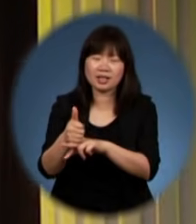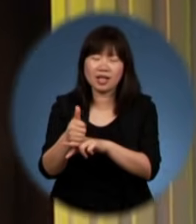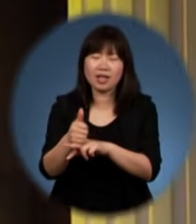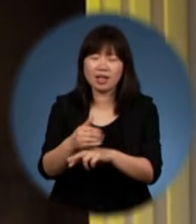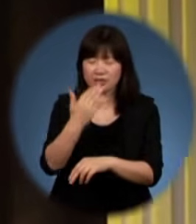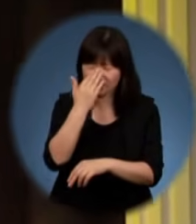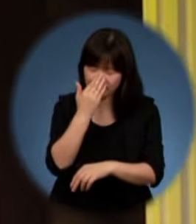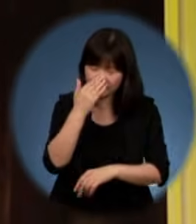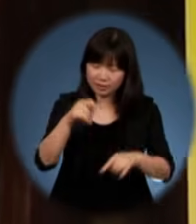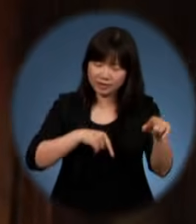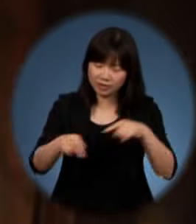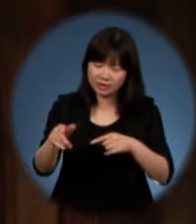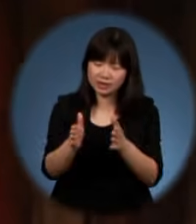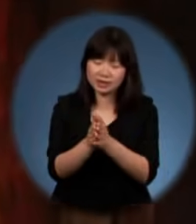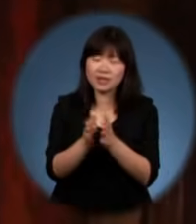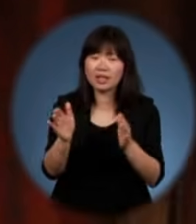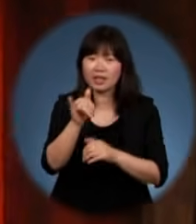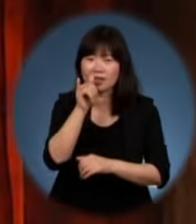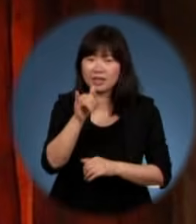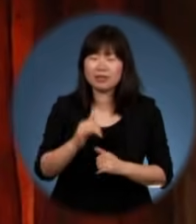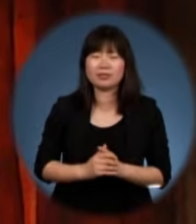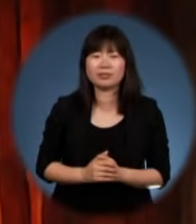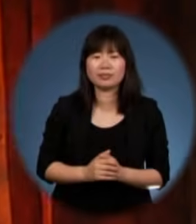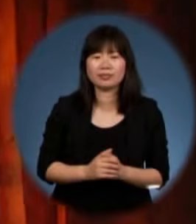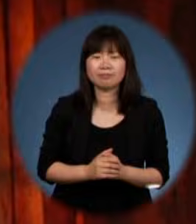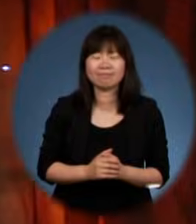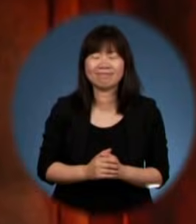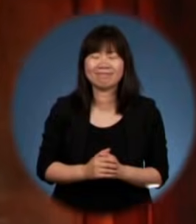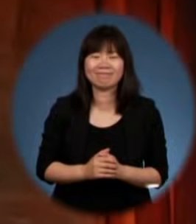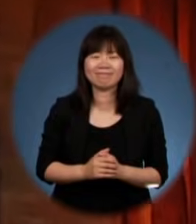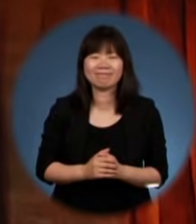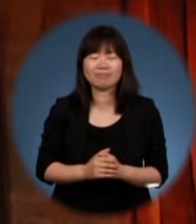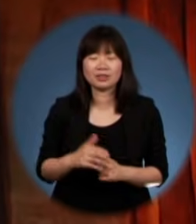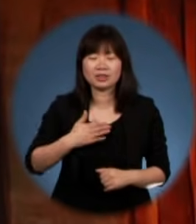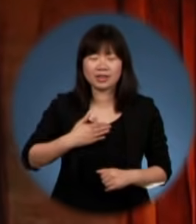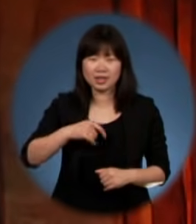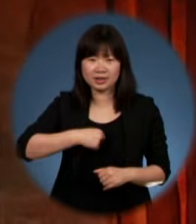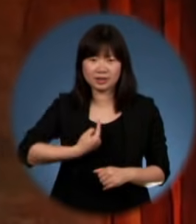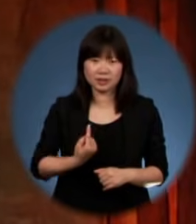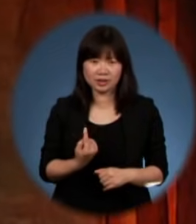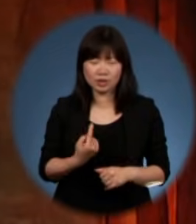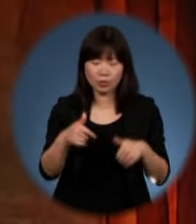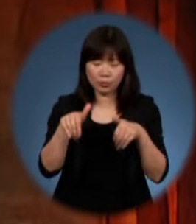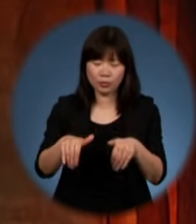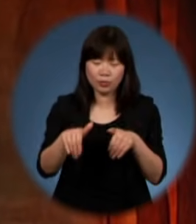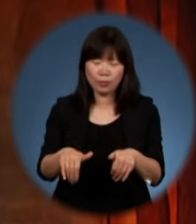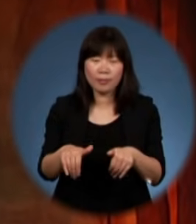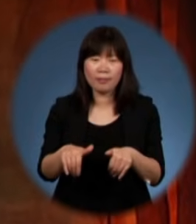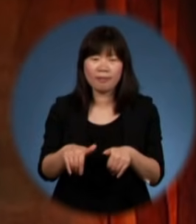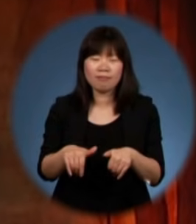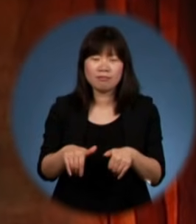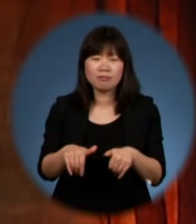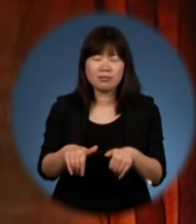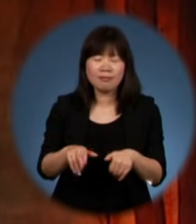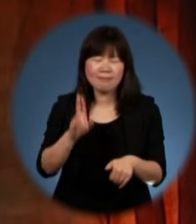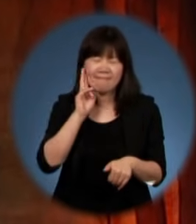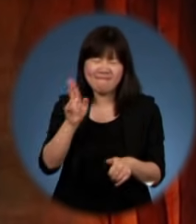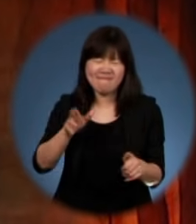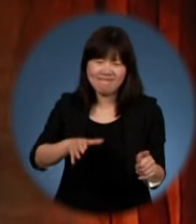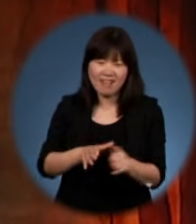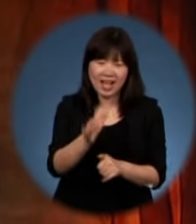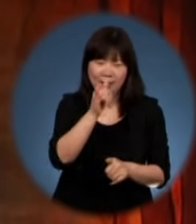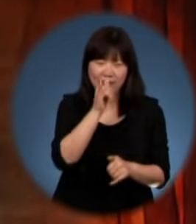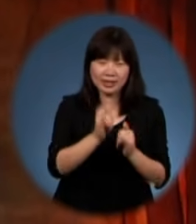펼치게 됩니다 어 자신의 부하들이 만행을 저지릅니다